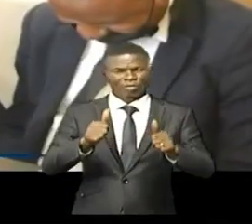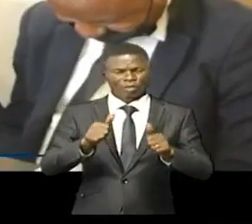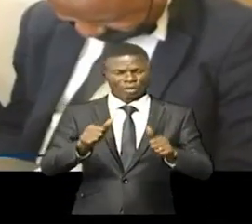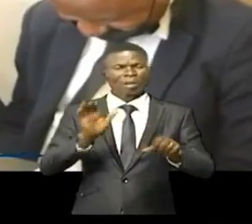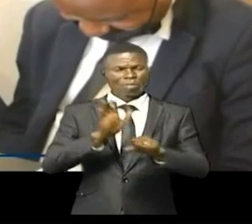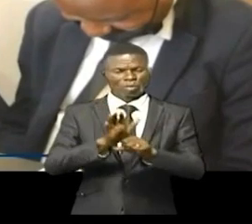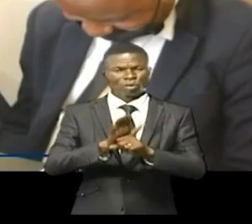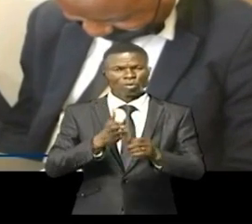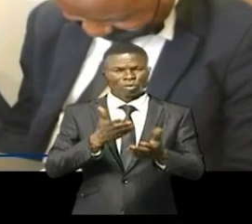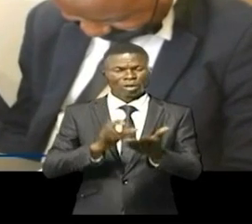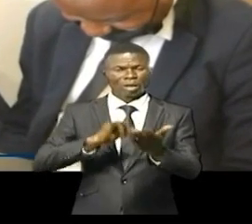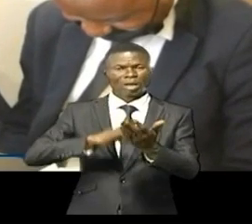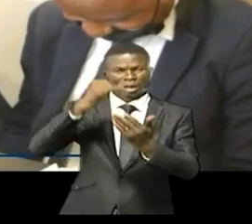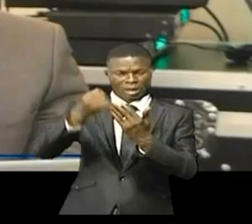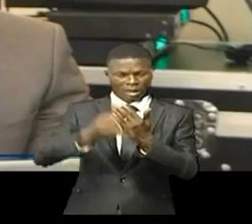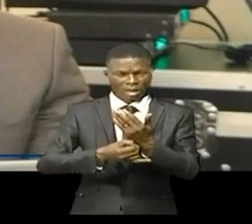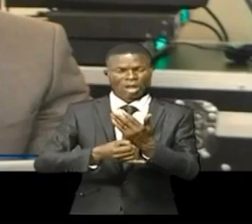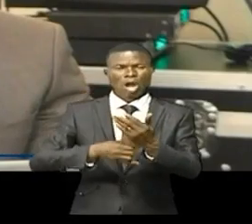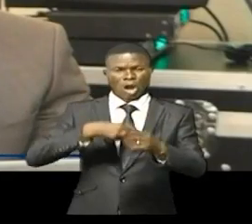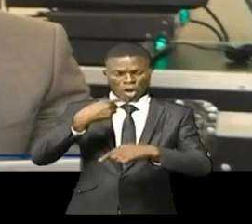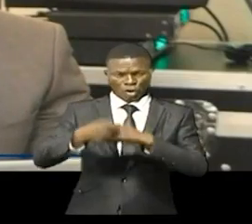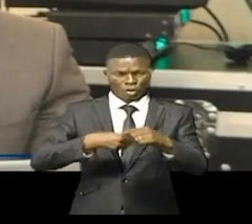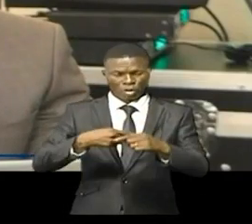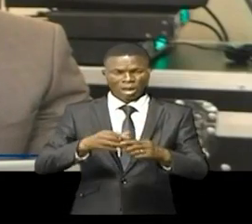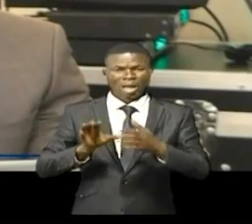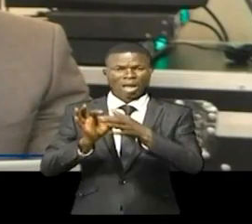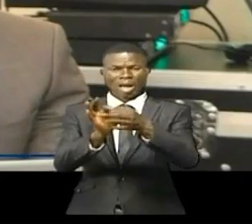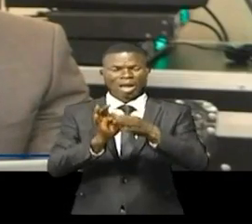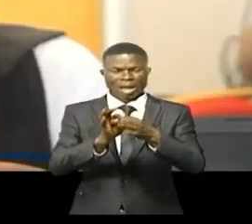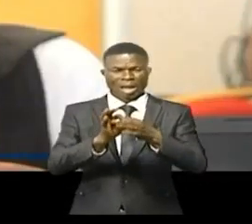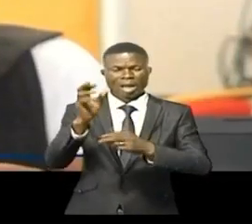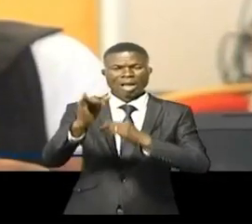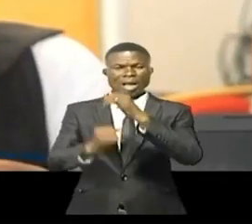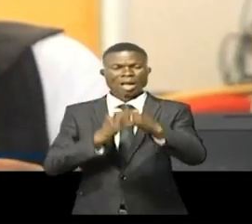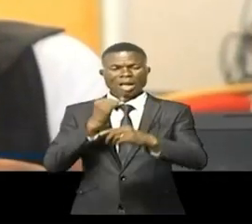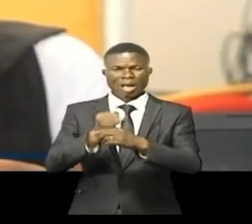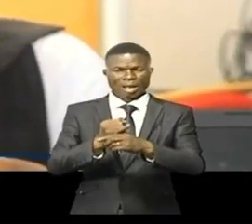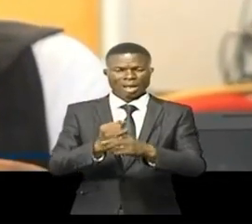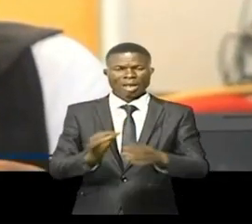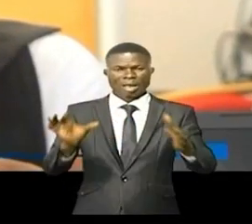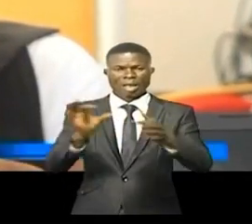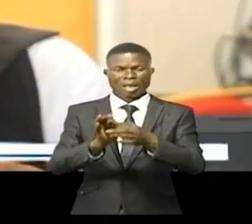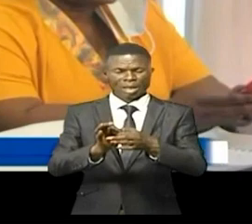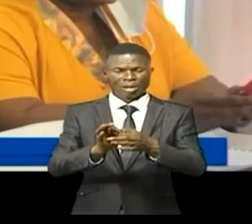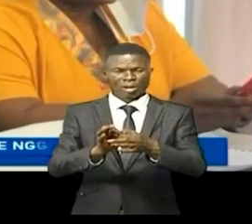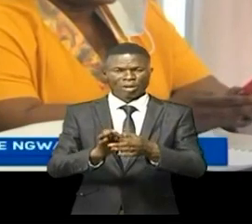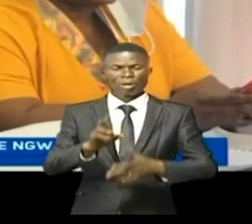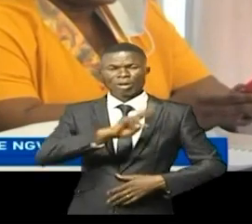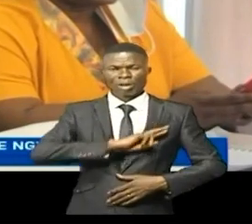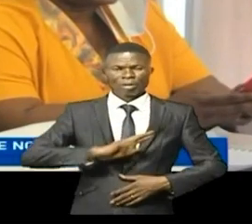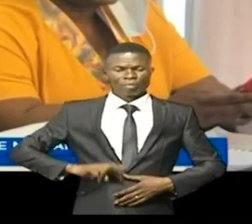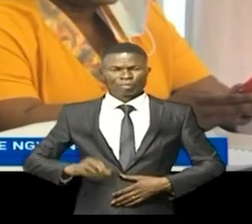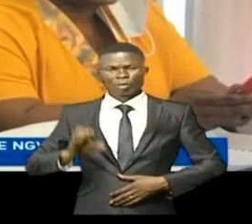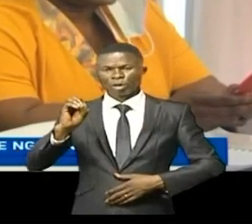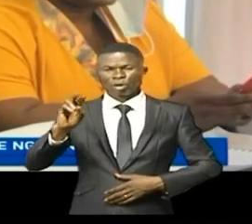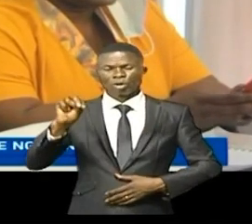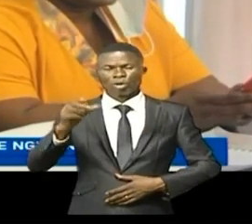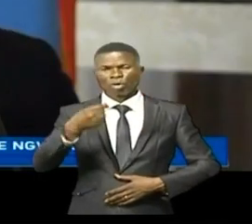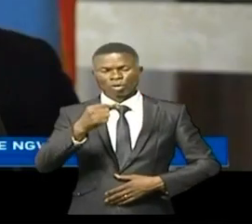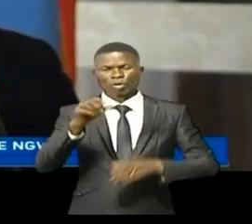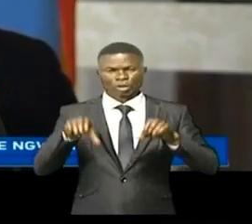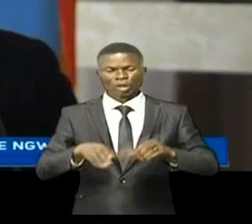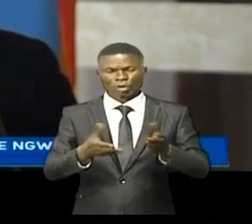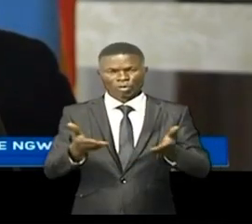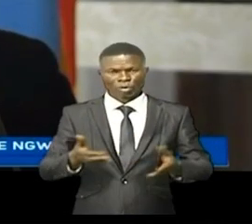alternatives. Le projet sera exécuté par l'Alliance internationale de la coalition Rennes-Forest et des ONG nationales